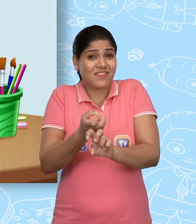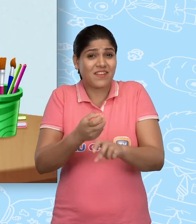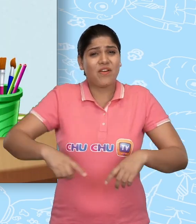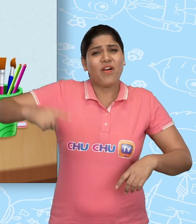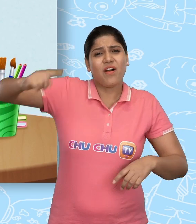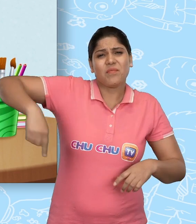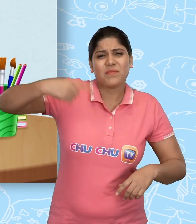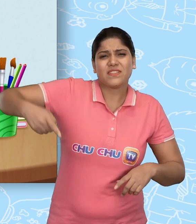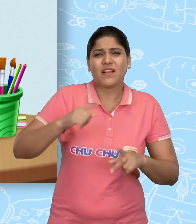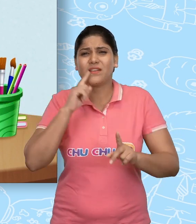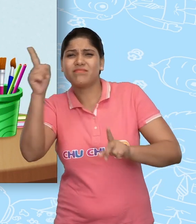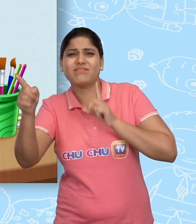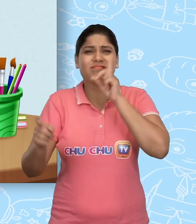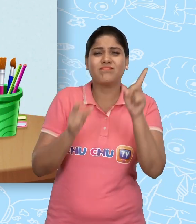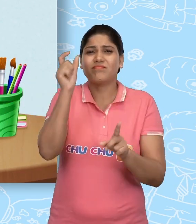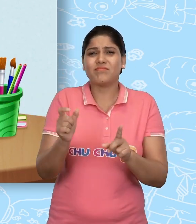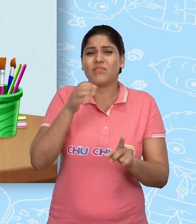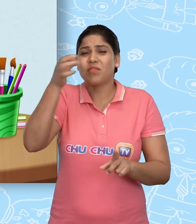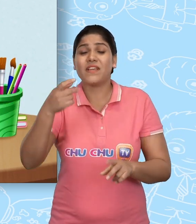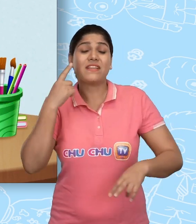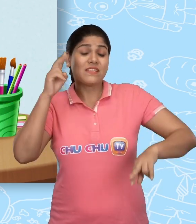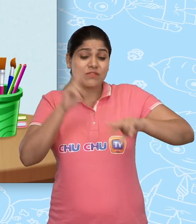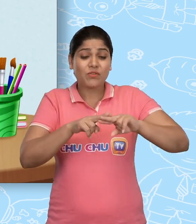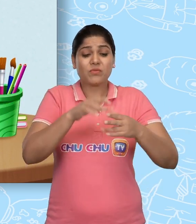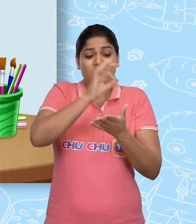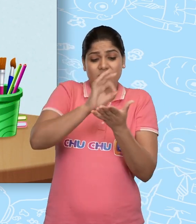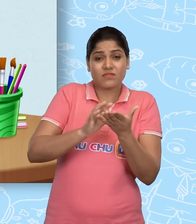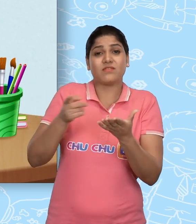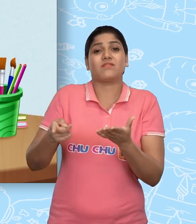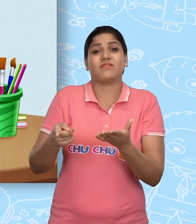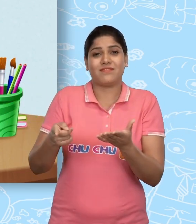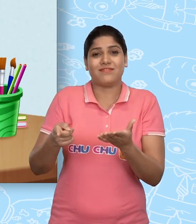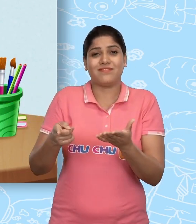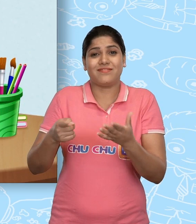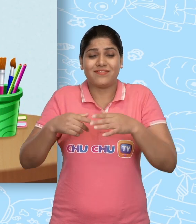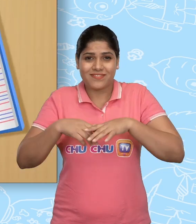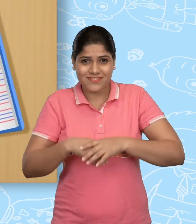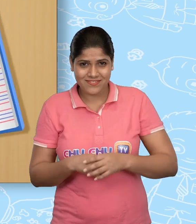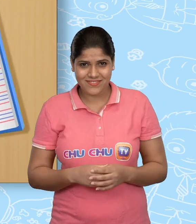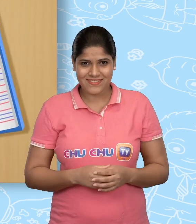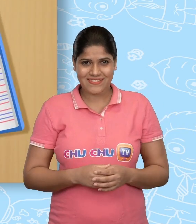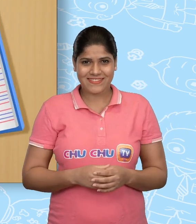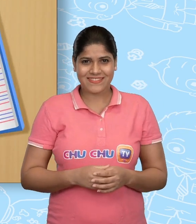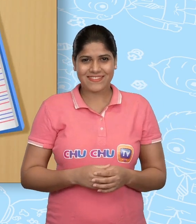है। वो हमेशा बहाने बनाता जब भी उसे कुछ लिखना होता।